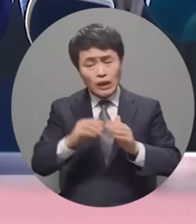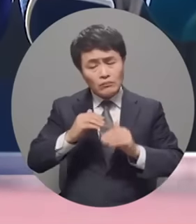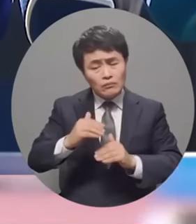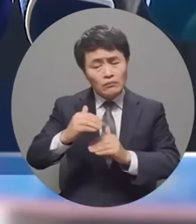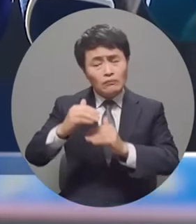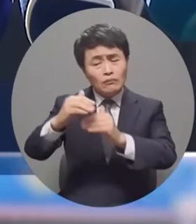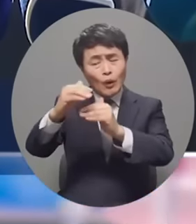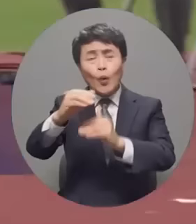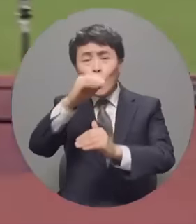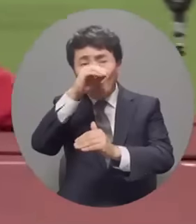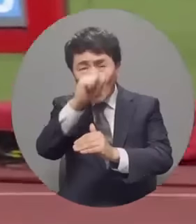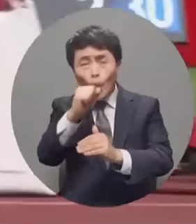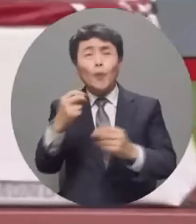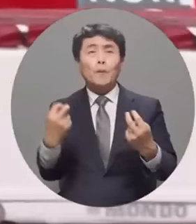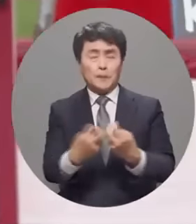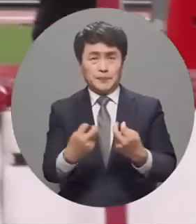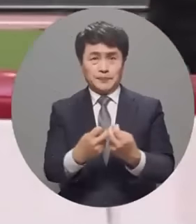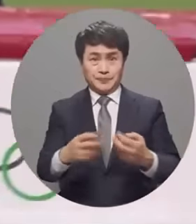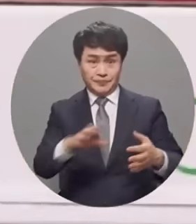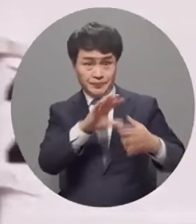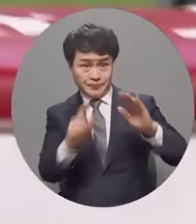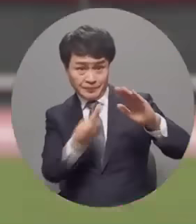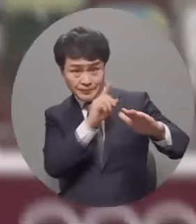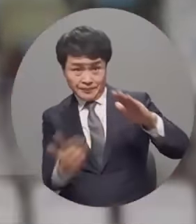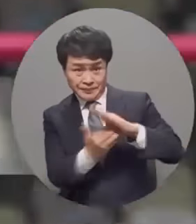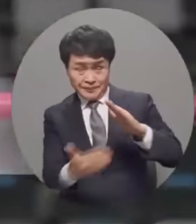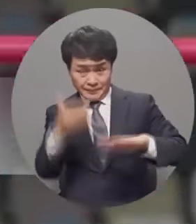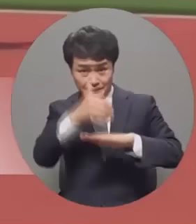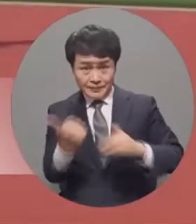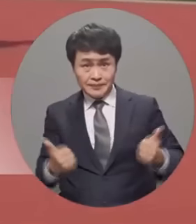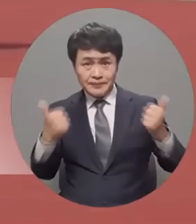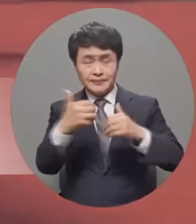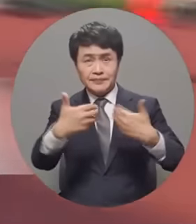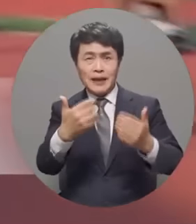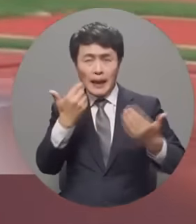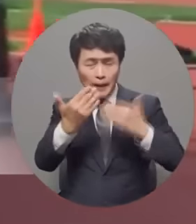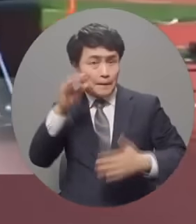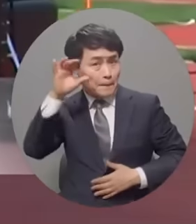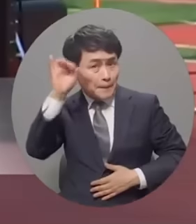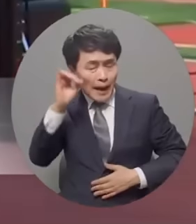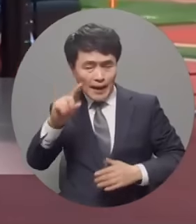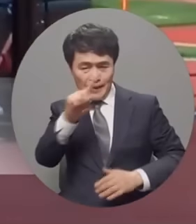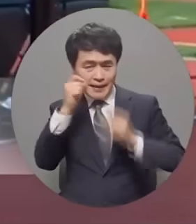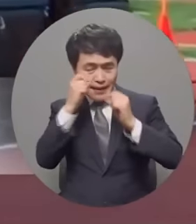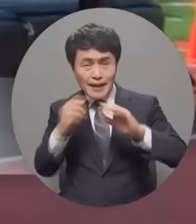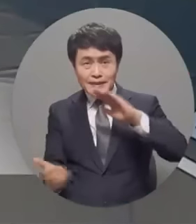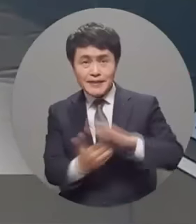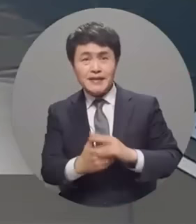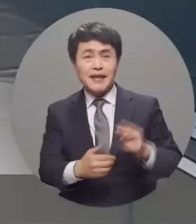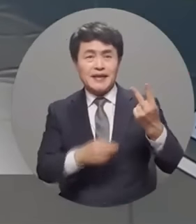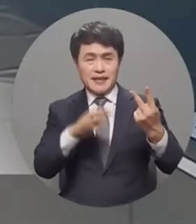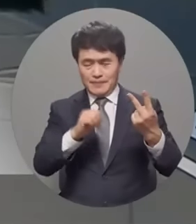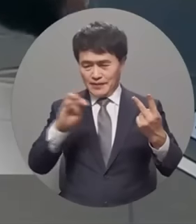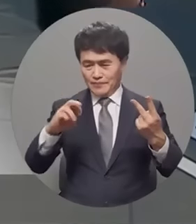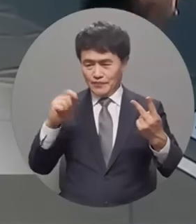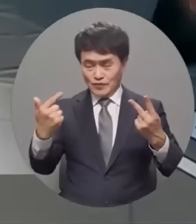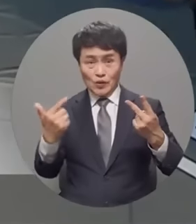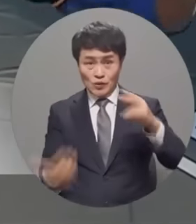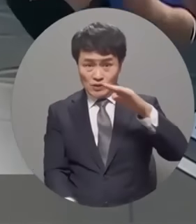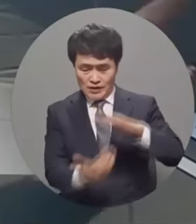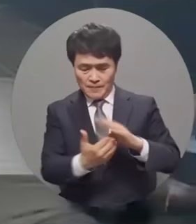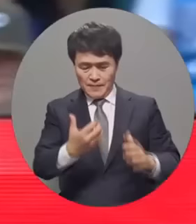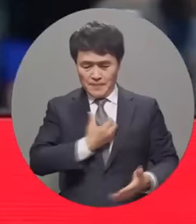좋은 방향이지 않나. 올림픽 높이뛰기 결승까지 정확히 100일. 개인 최고 기록 2m36을 넘어야 메달이